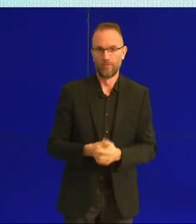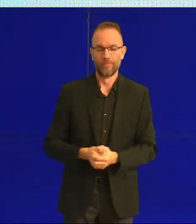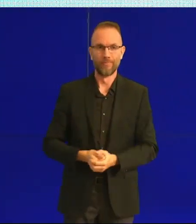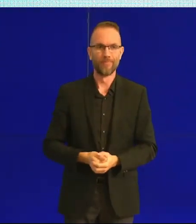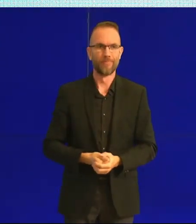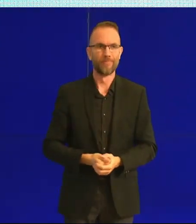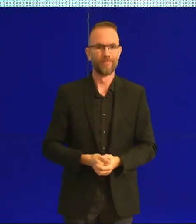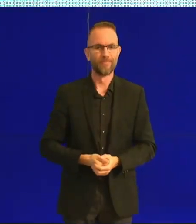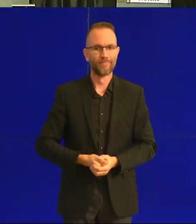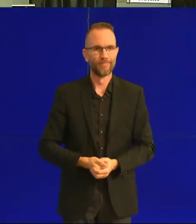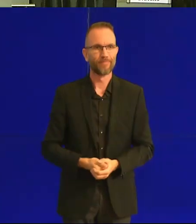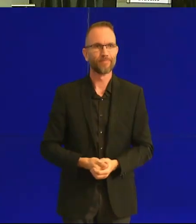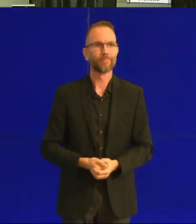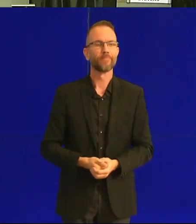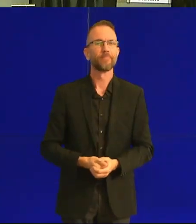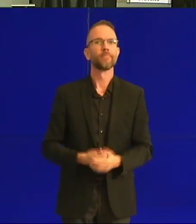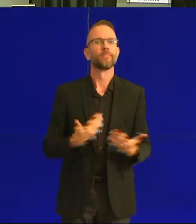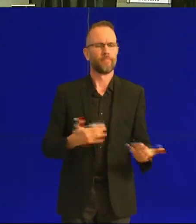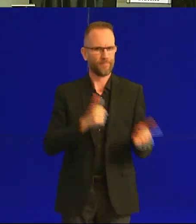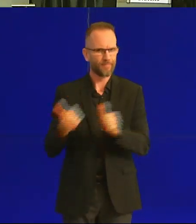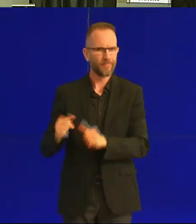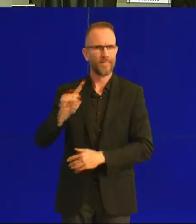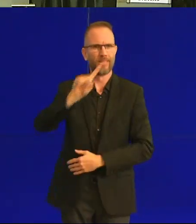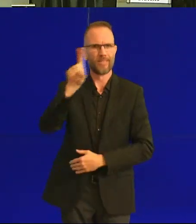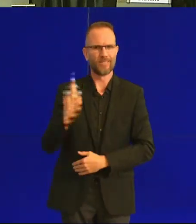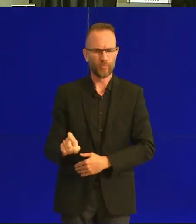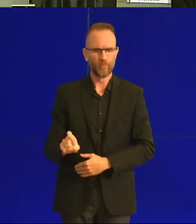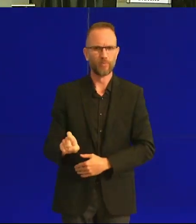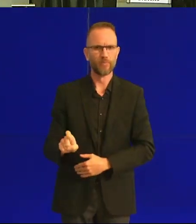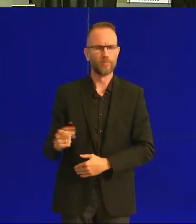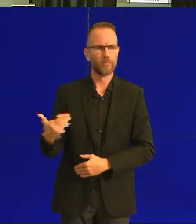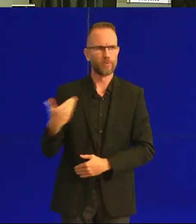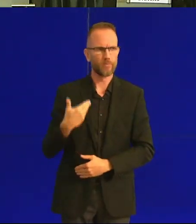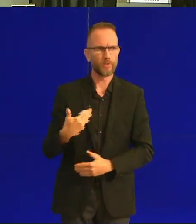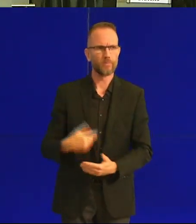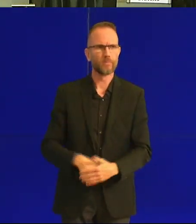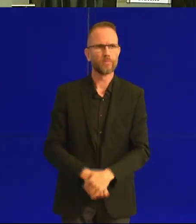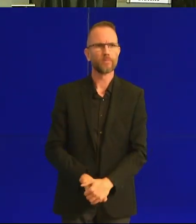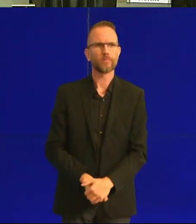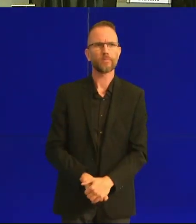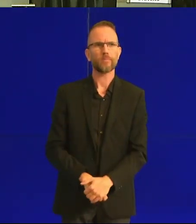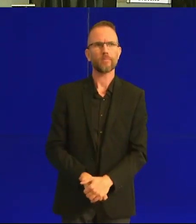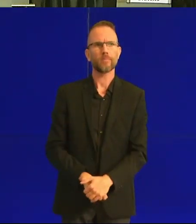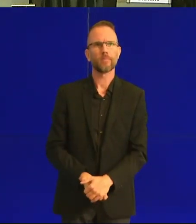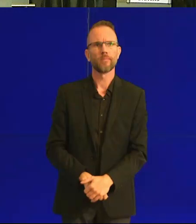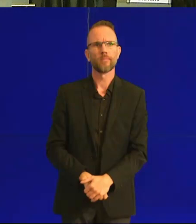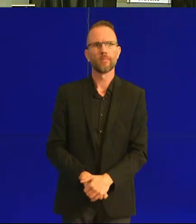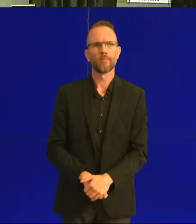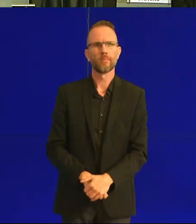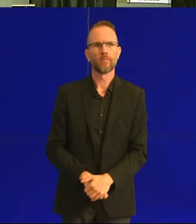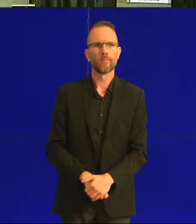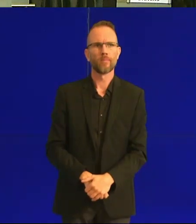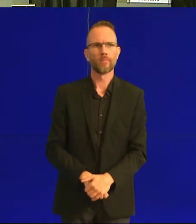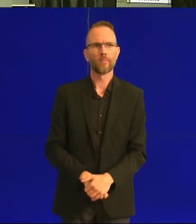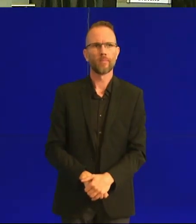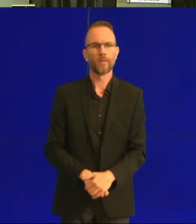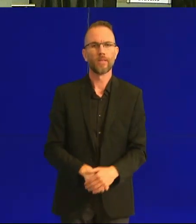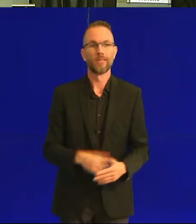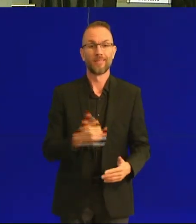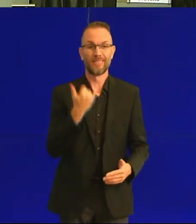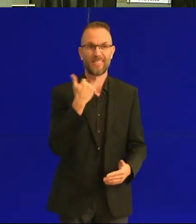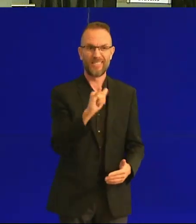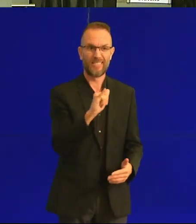il est question d'éviter la situation comme en italie et espagne est-ce qu on est loin d'un vers des hôpitaux surpeuplés en belgique